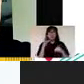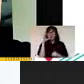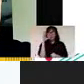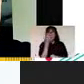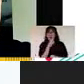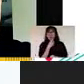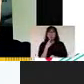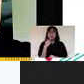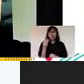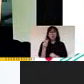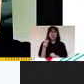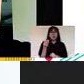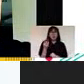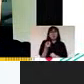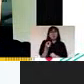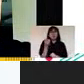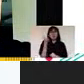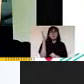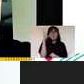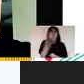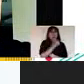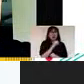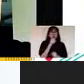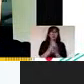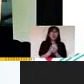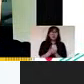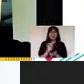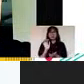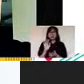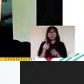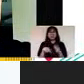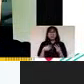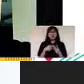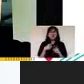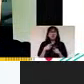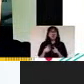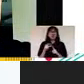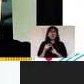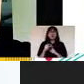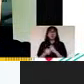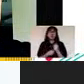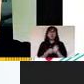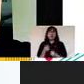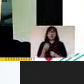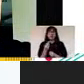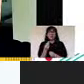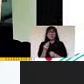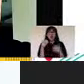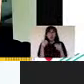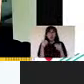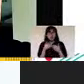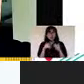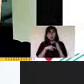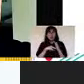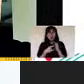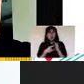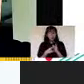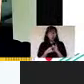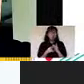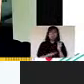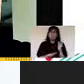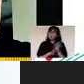lain, dunia fintech, dunia digital ekonomi berkembang dengan sangat pesatnya. Nah, disitulah saya kira bagaimana